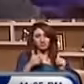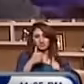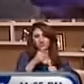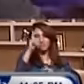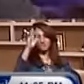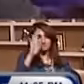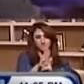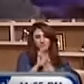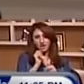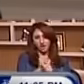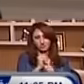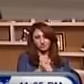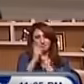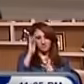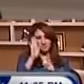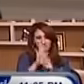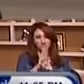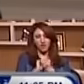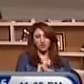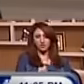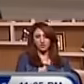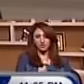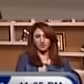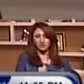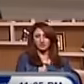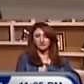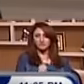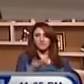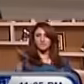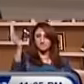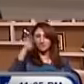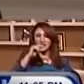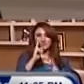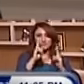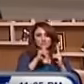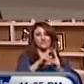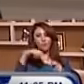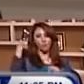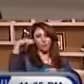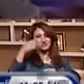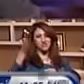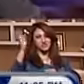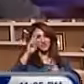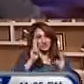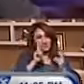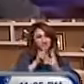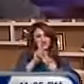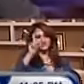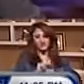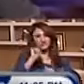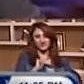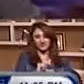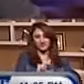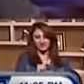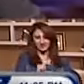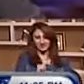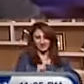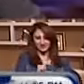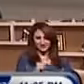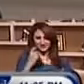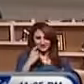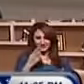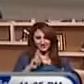لك كل التوفيق. ربنا يخليك. واتمنى ان ربنا يديني العمر عشان اشوفك وزير او رئيس وزراء. وساعتها هنفذ اللي حضرتك قلته